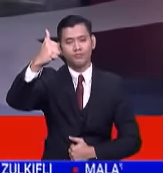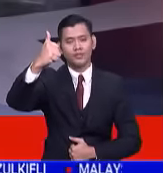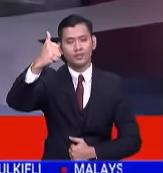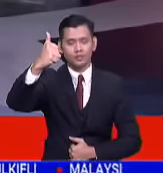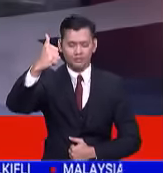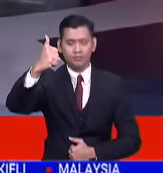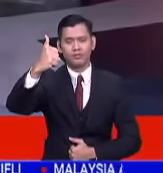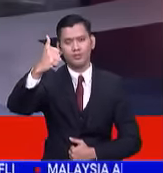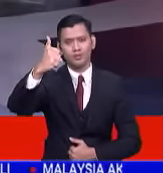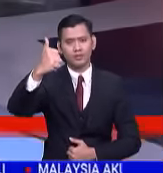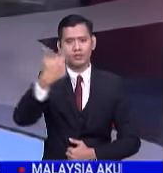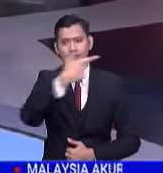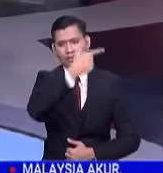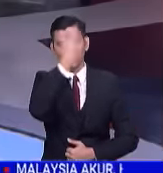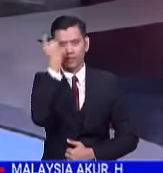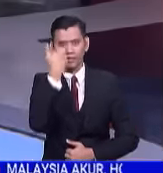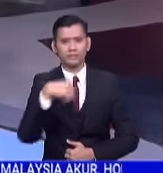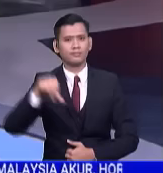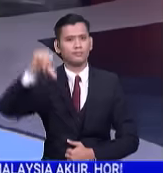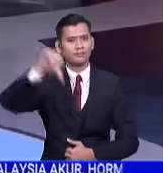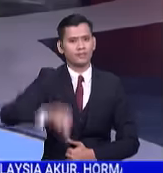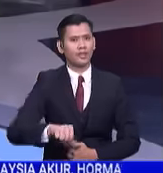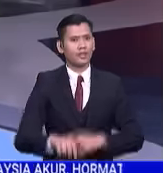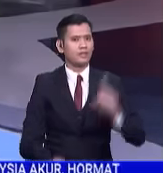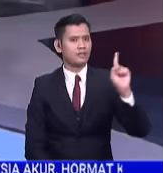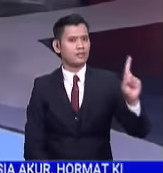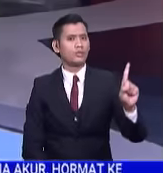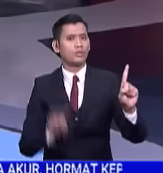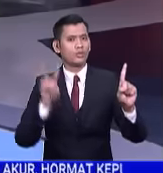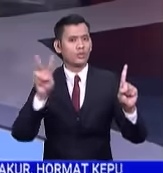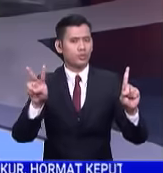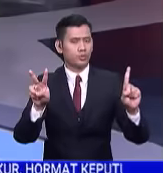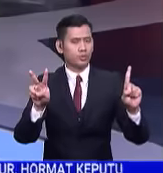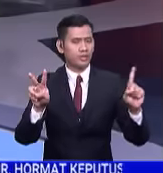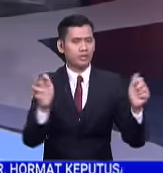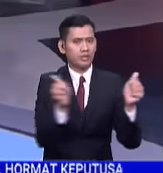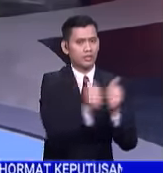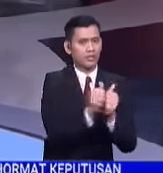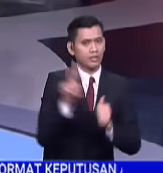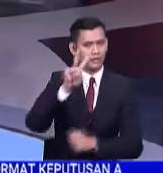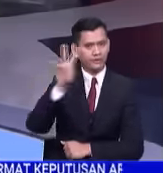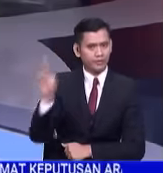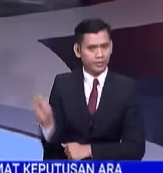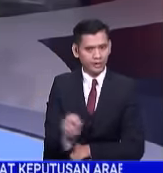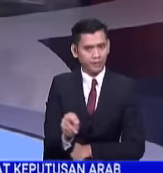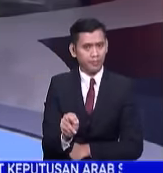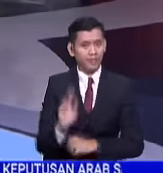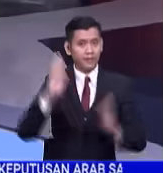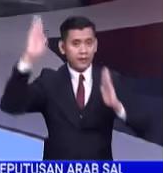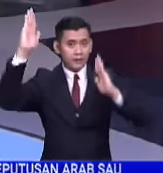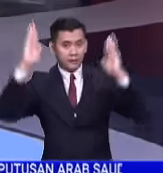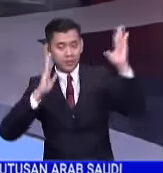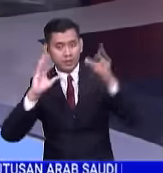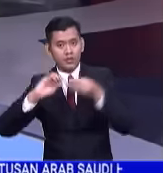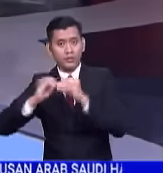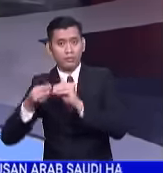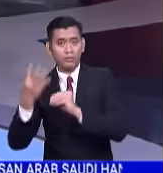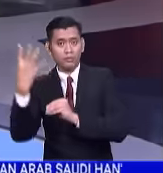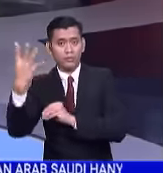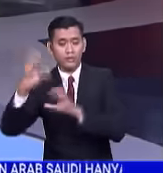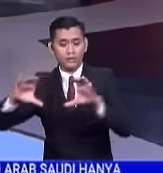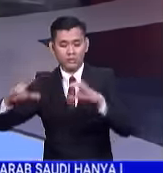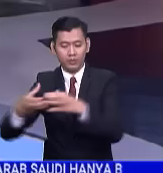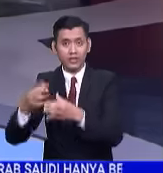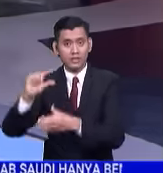agak tipis selepas mencatat kekalahan 1-2 di tangan Vietnam awal pagi tadi. Malaysia kini di tangga keempat kumpulan G mengumpul 9 mata,